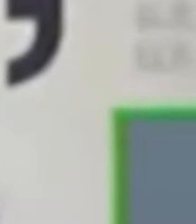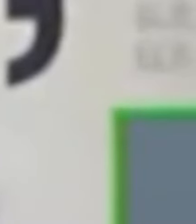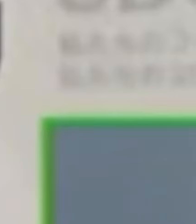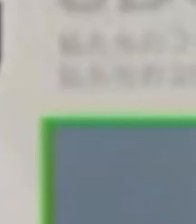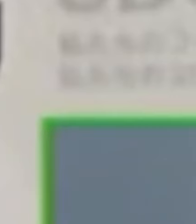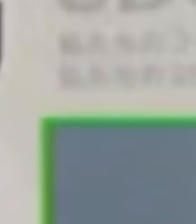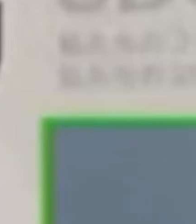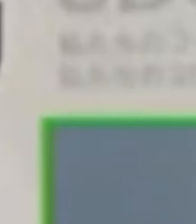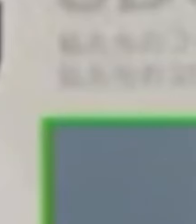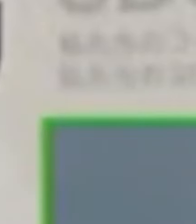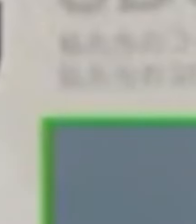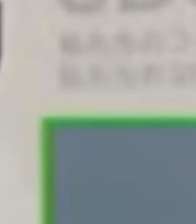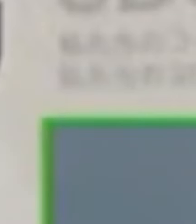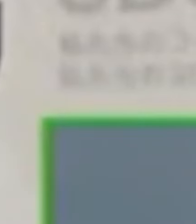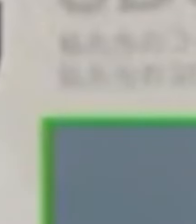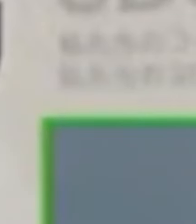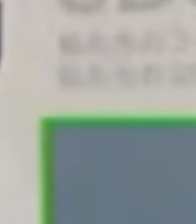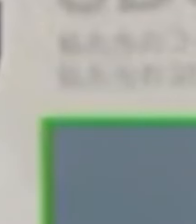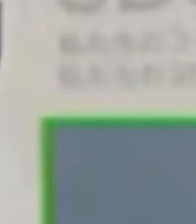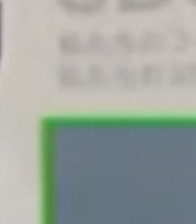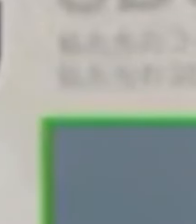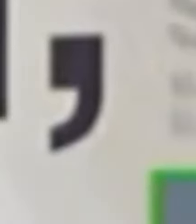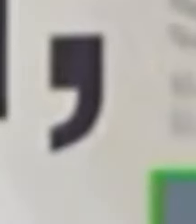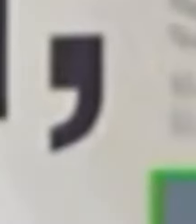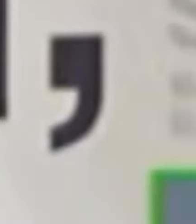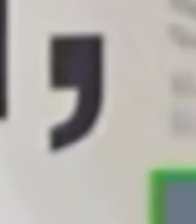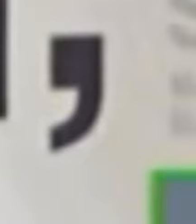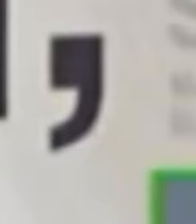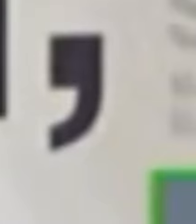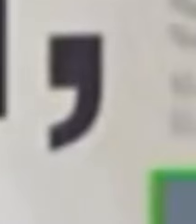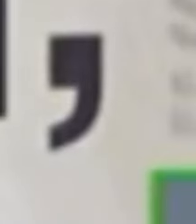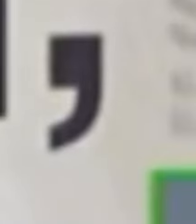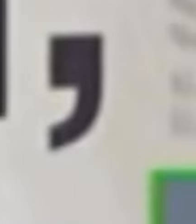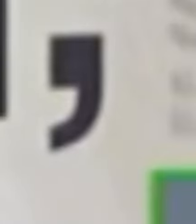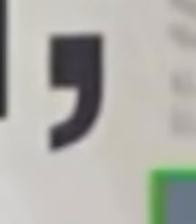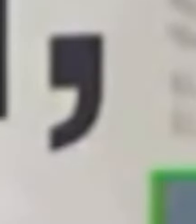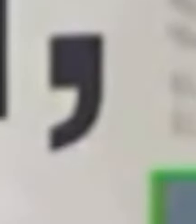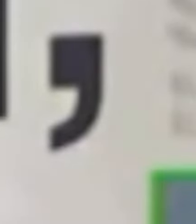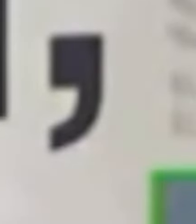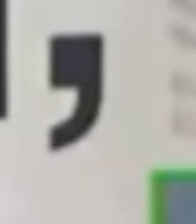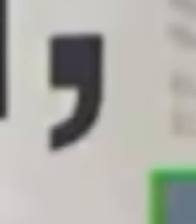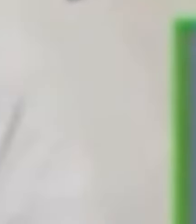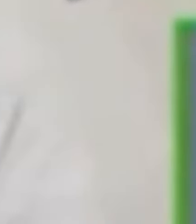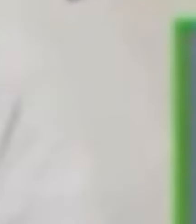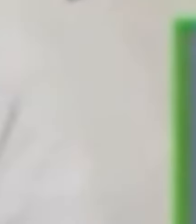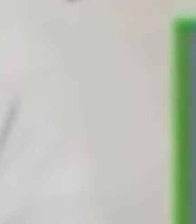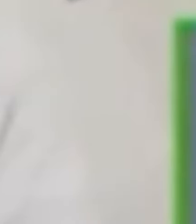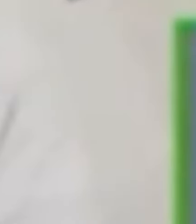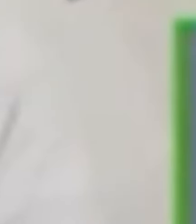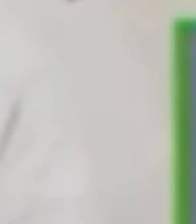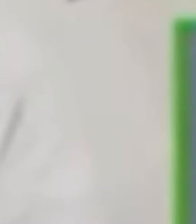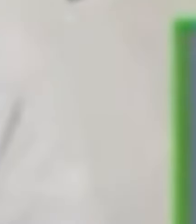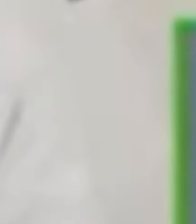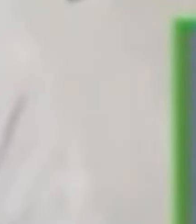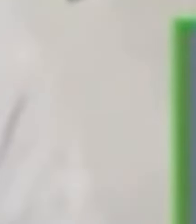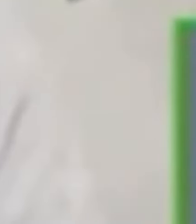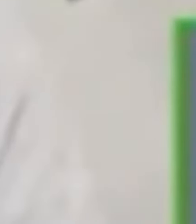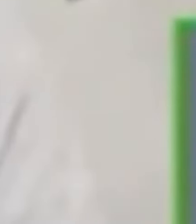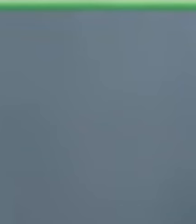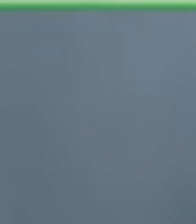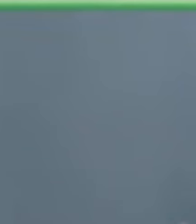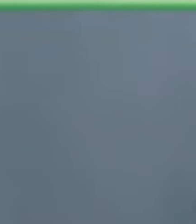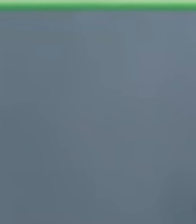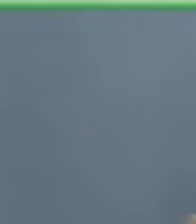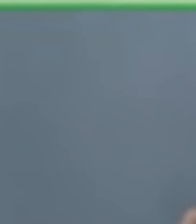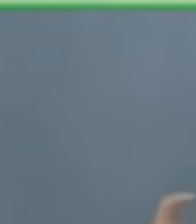ですよね。私としては誹謗中傷性の高い文章を、まあ、作成されたという行為自体は公務員として良くない行為だ